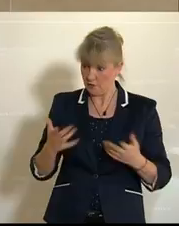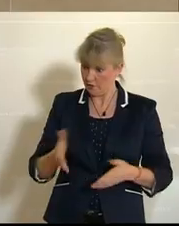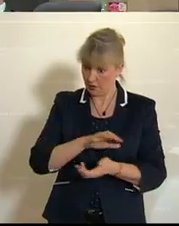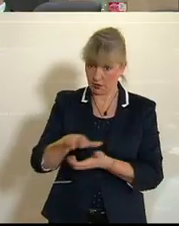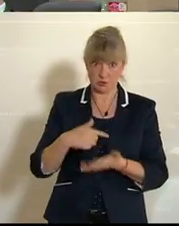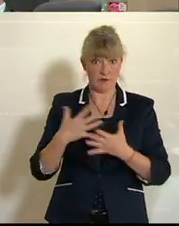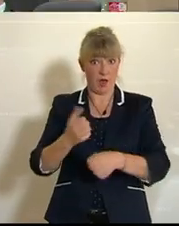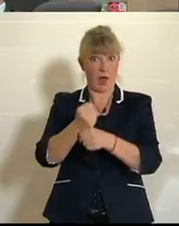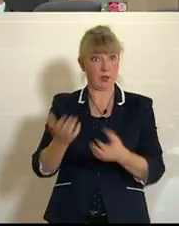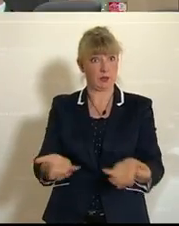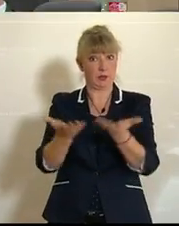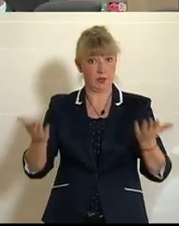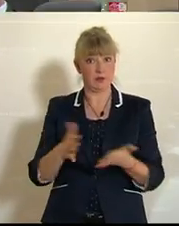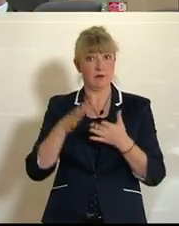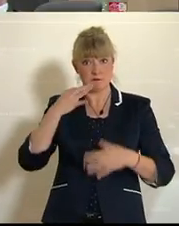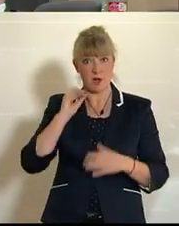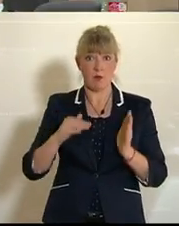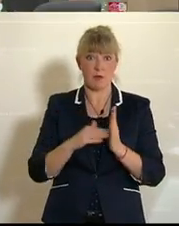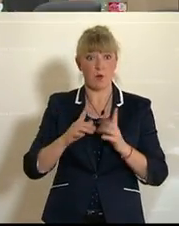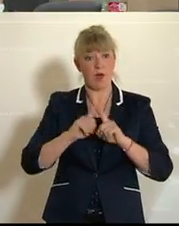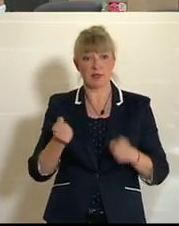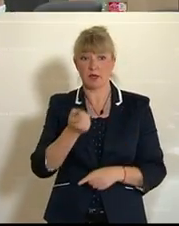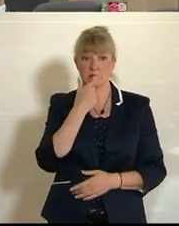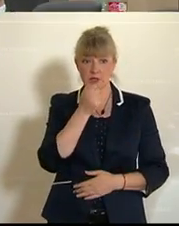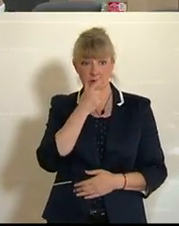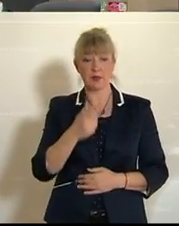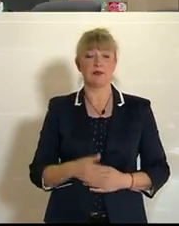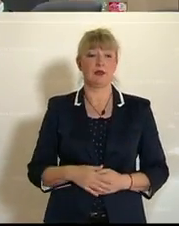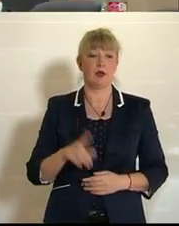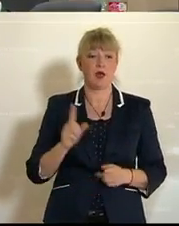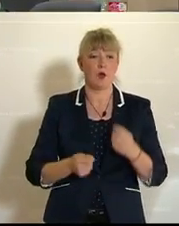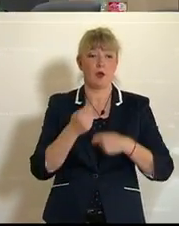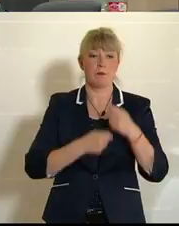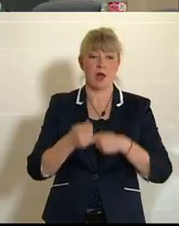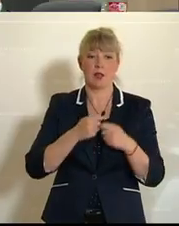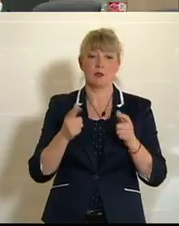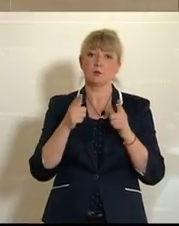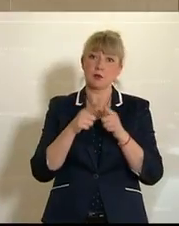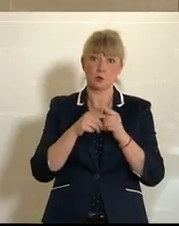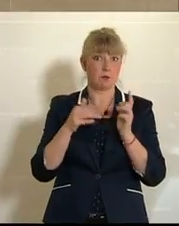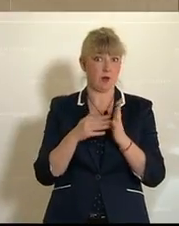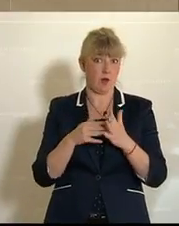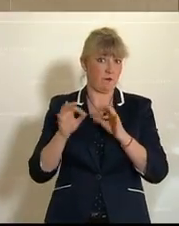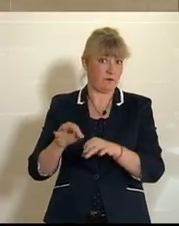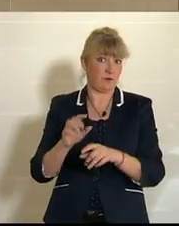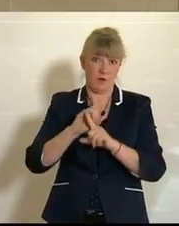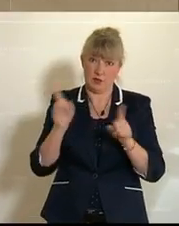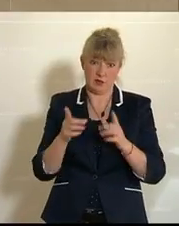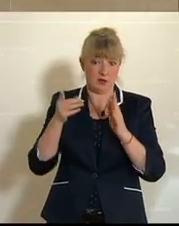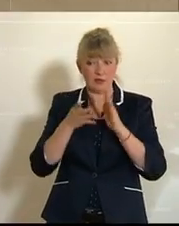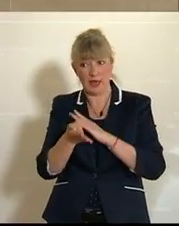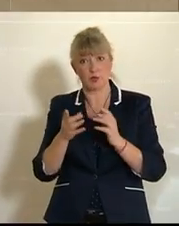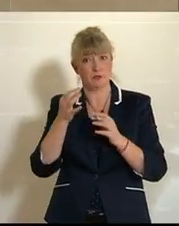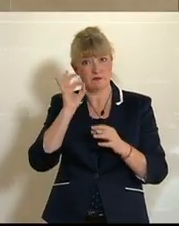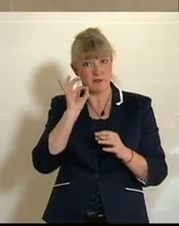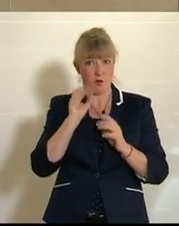Krise? Gerade für Frauen braucht es andere Medikamente oder Behandlungsmethoden, andere Diagnostiken. In